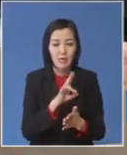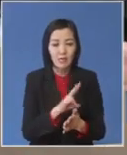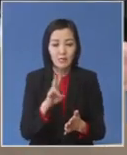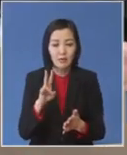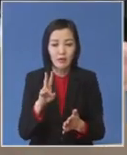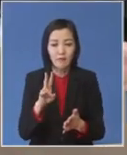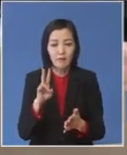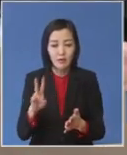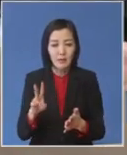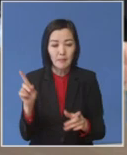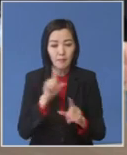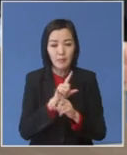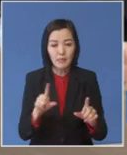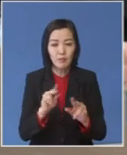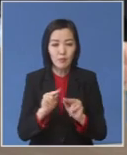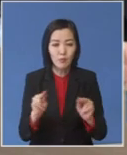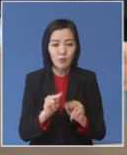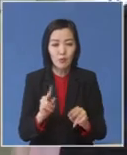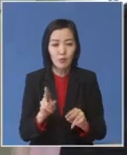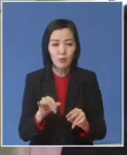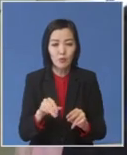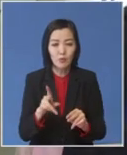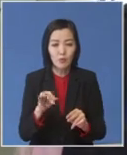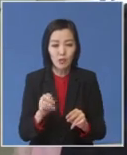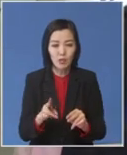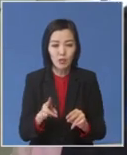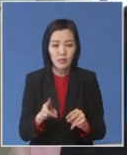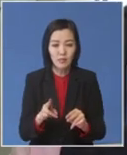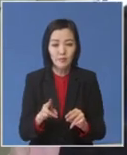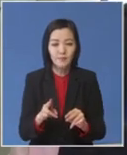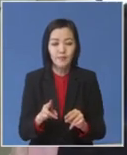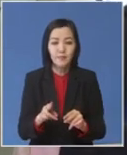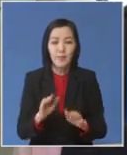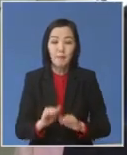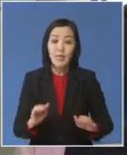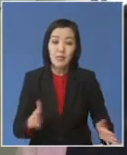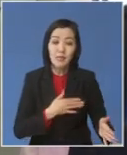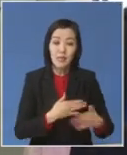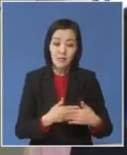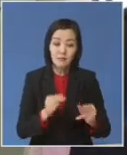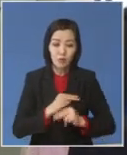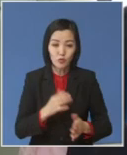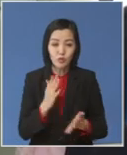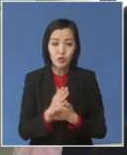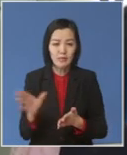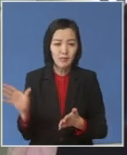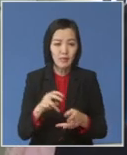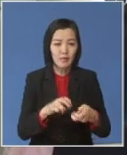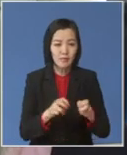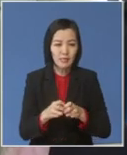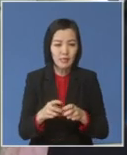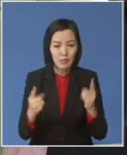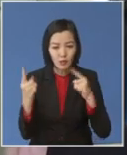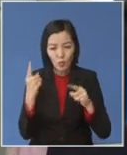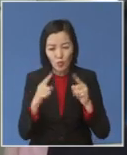зияткерлік мектебінің оқытушысы Күлшаш Қабылбек қызы. Бұл жерде балалар активті жұмыс жасайды, барлық нәрселерді балалар өздері ойлап